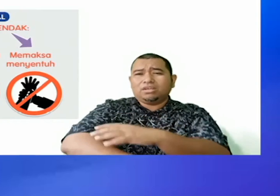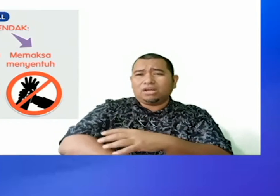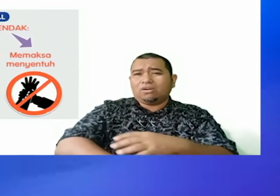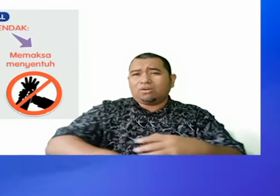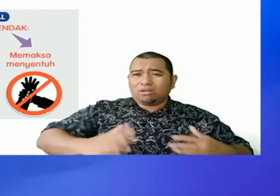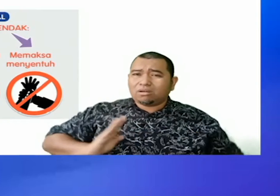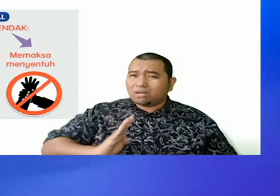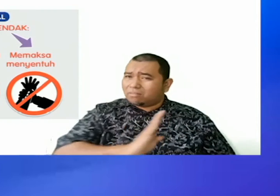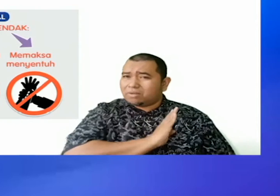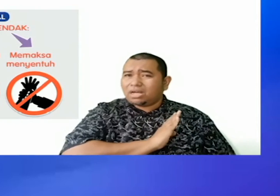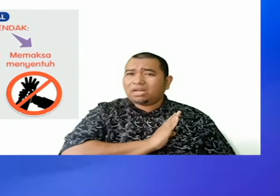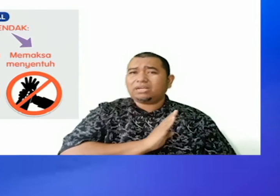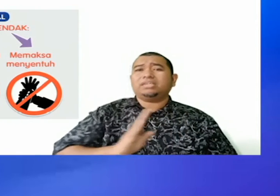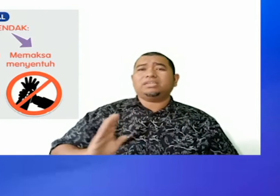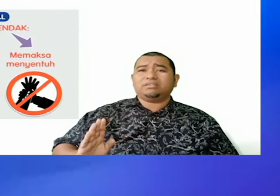bibir,